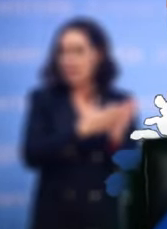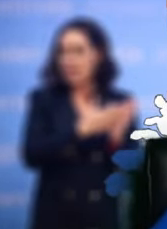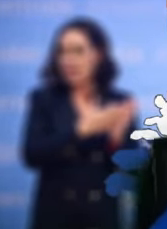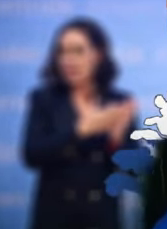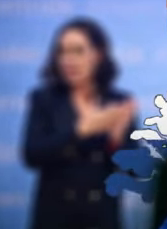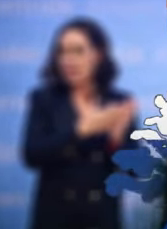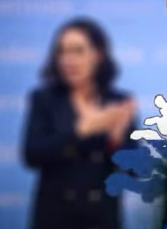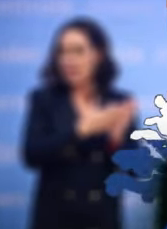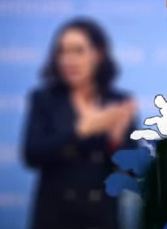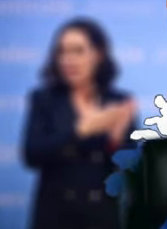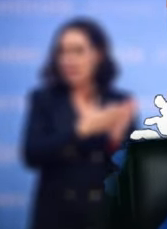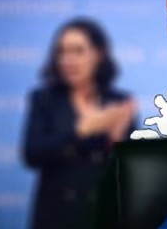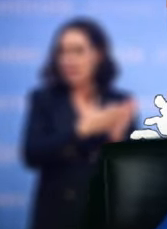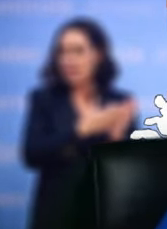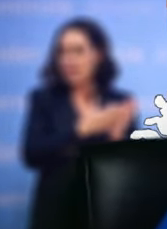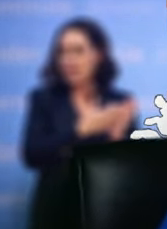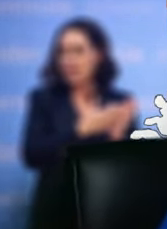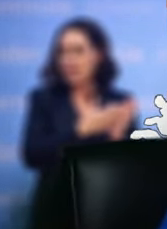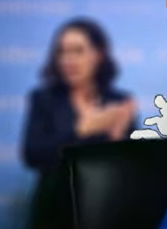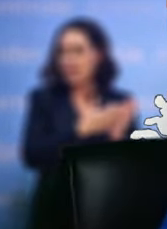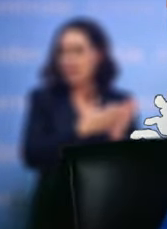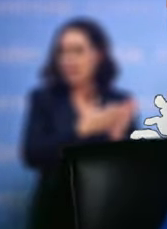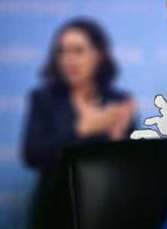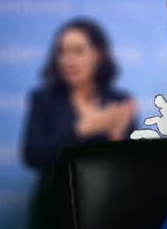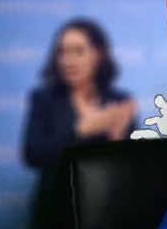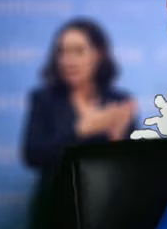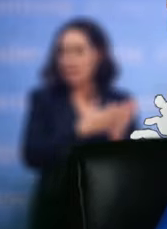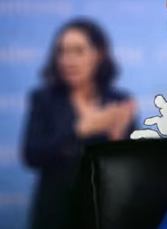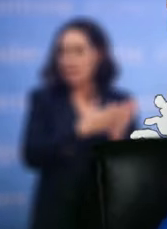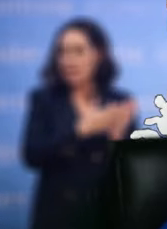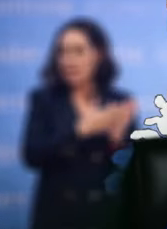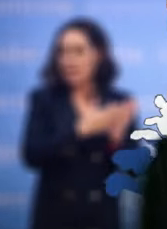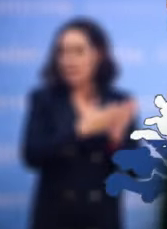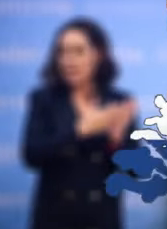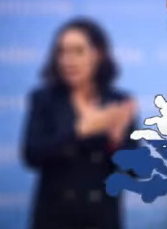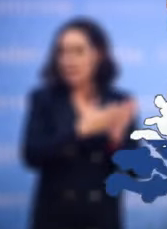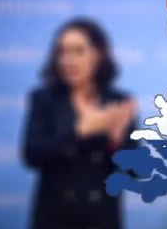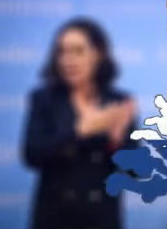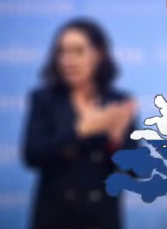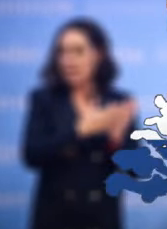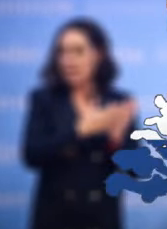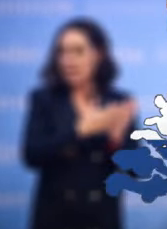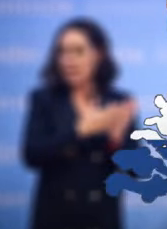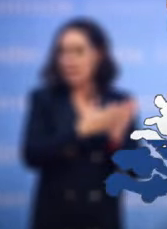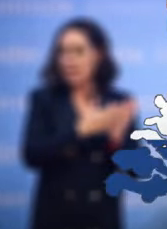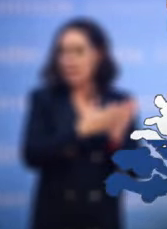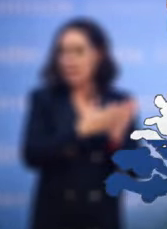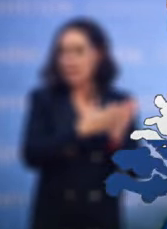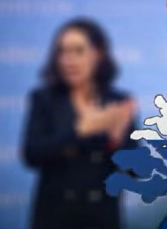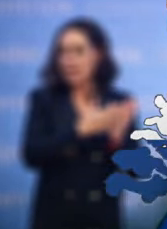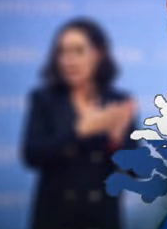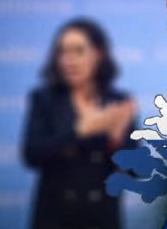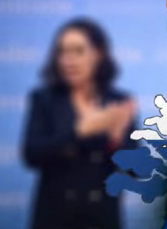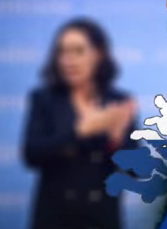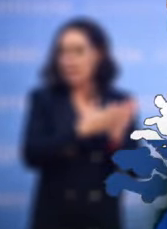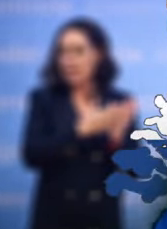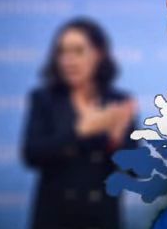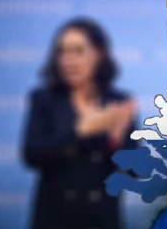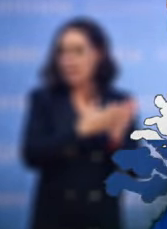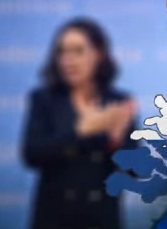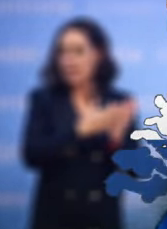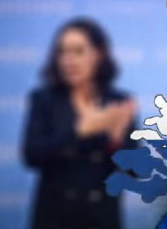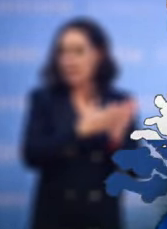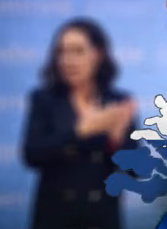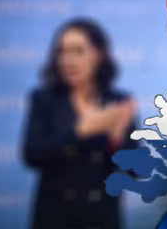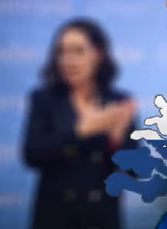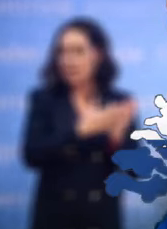En als je rondloopt op school of in de publieke binnenruimte, zoals winkels, musea en de horeca, moet je gewoon een mondkapje dragen. Gewoon verplicht, vind ik goed idee.